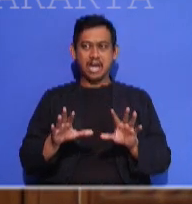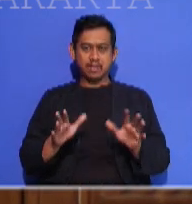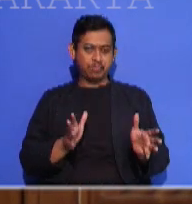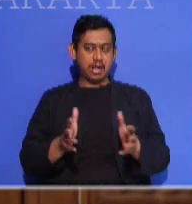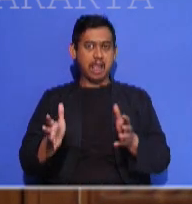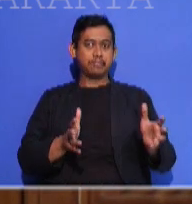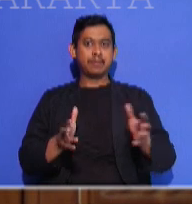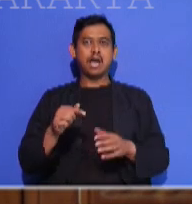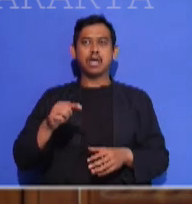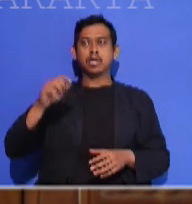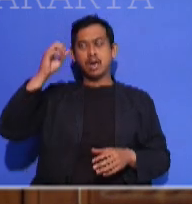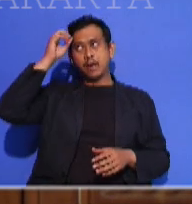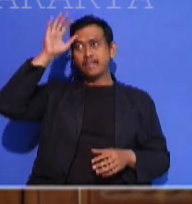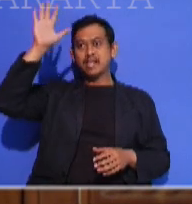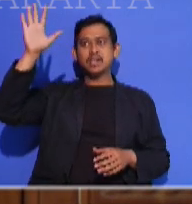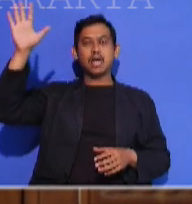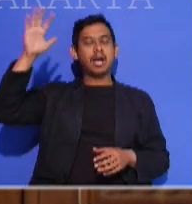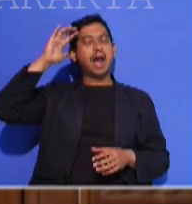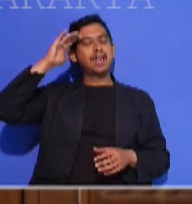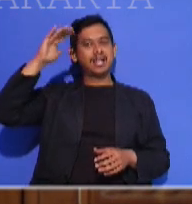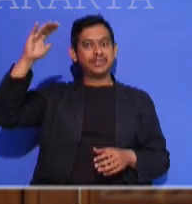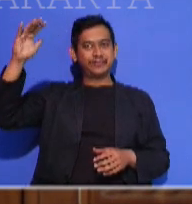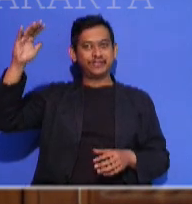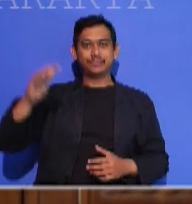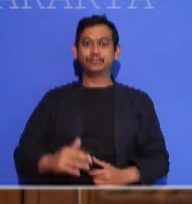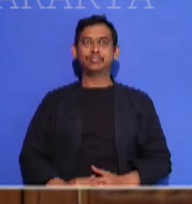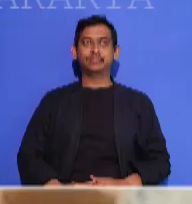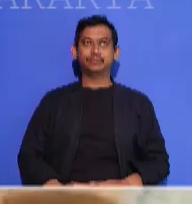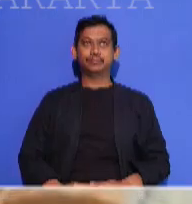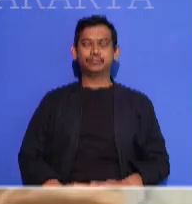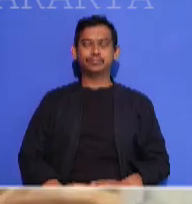setunggaling inovasi ingkang kreatif saking pengrajin.